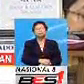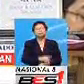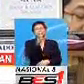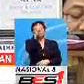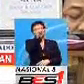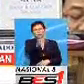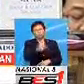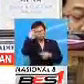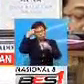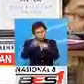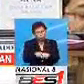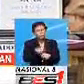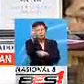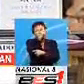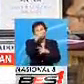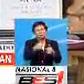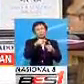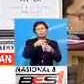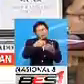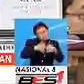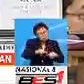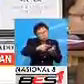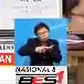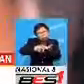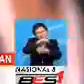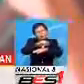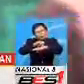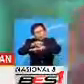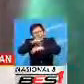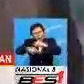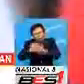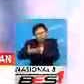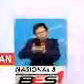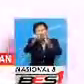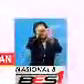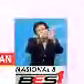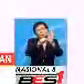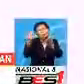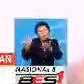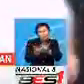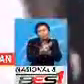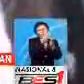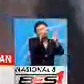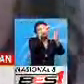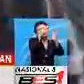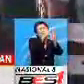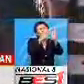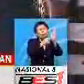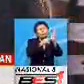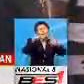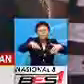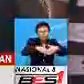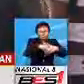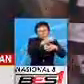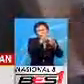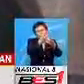sehubungan itu kerajaan masih lagi mengadakan Siri rundingan dan konsultasi mengenai cadangan akta membaharui undang-undang perkahwinan dan